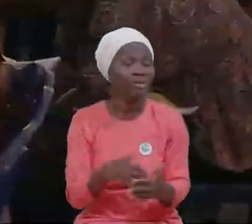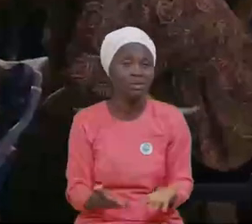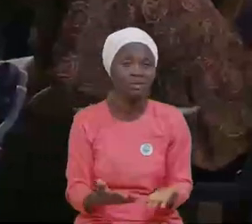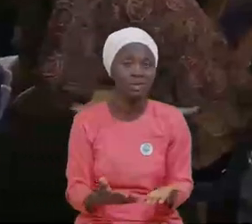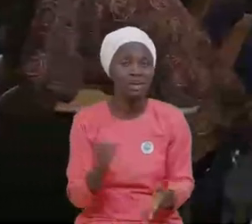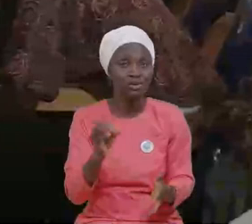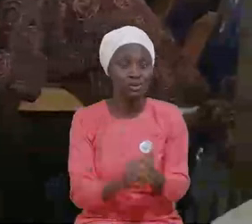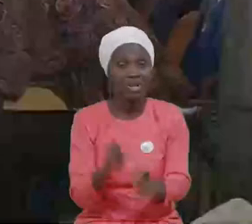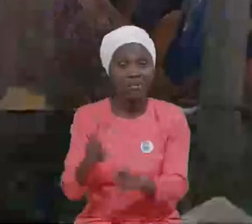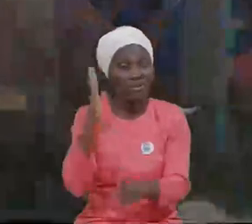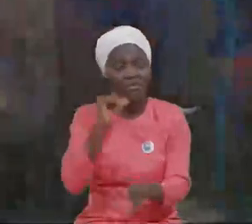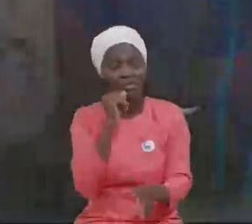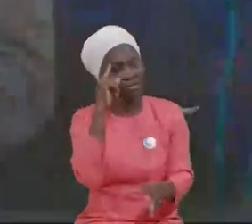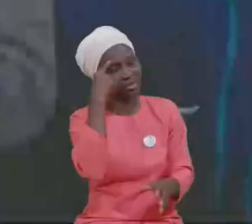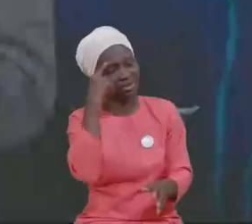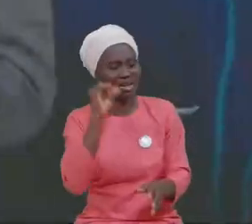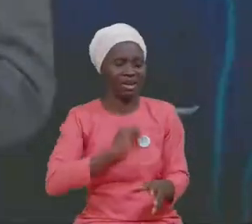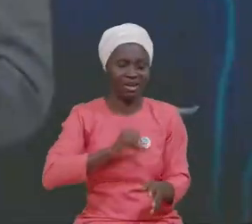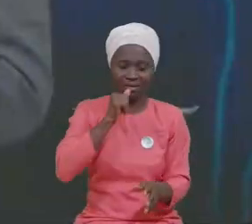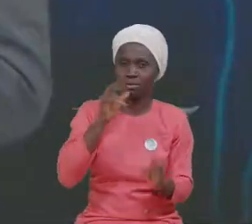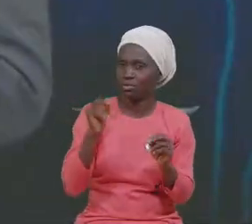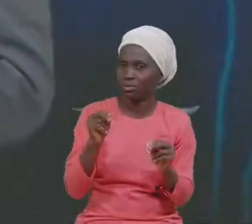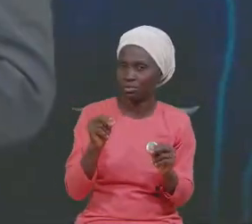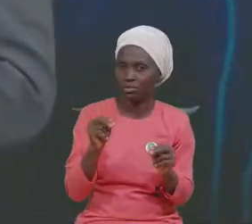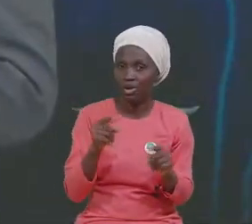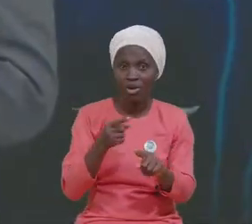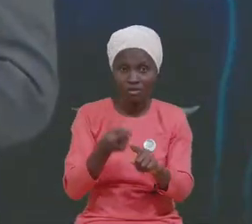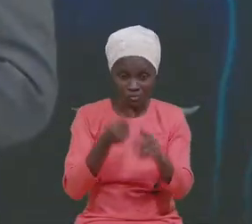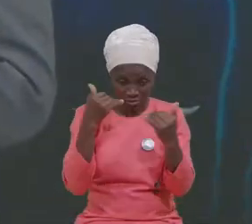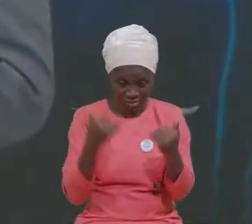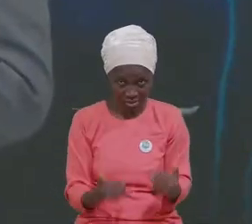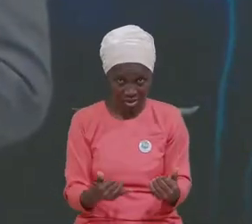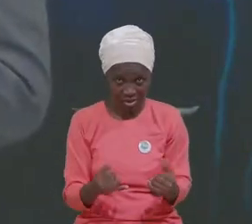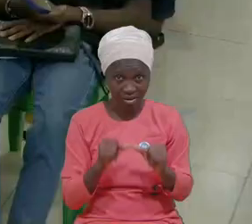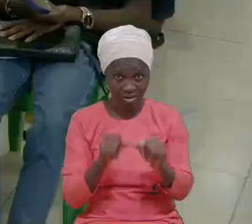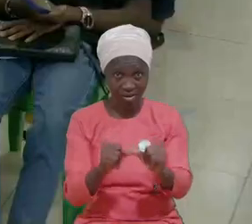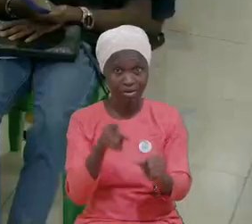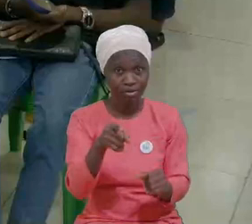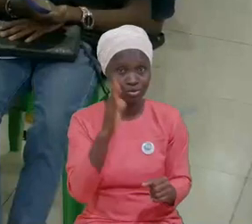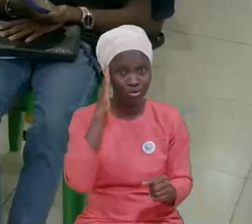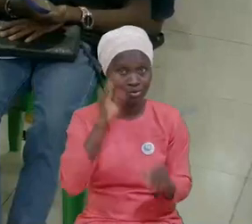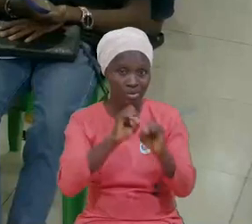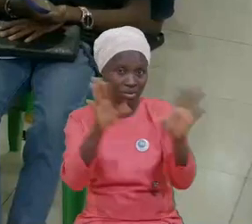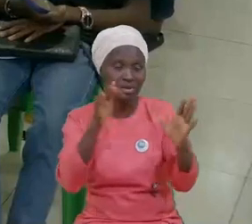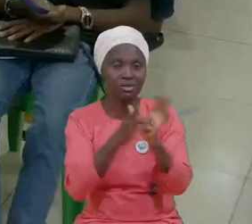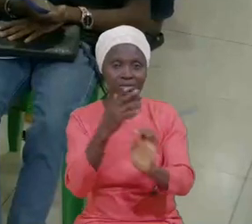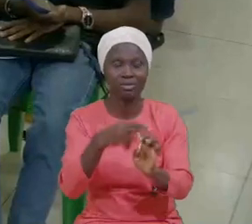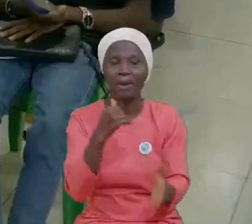pour que les gens ne voient, ne pensent pas que je suis non. À part de maintenant, tu vas